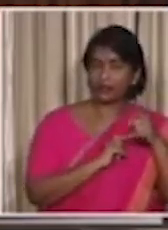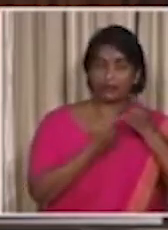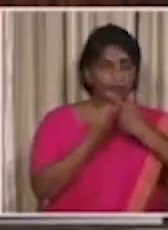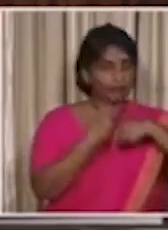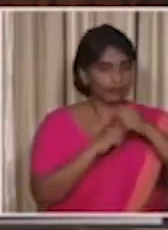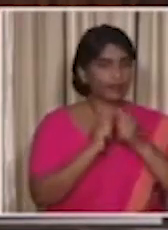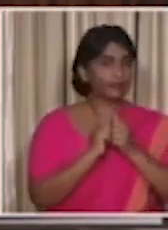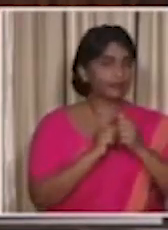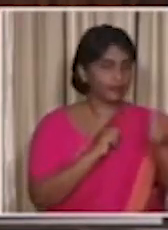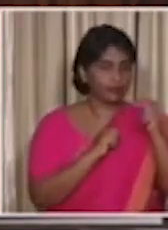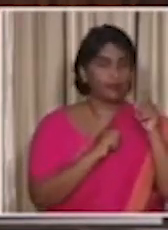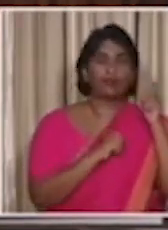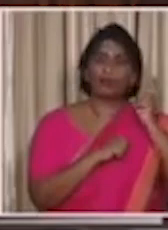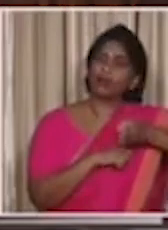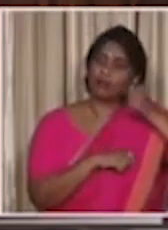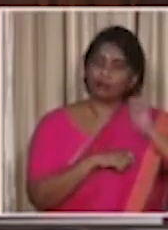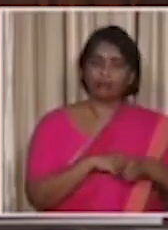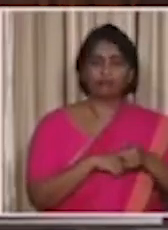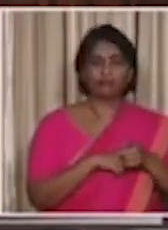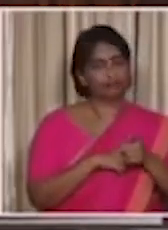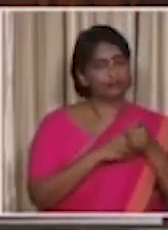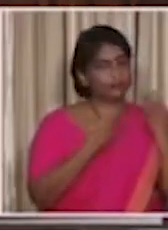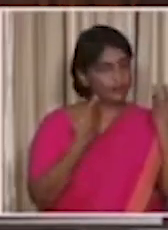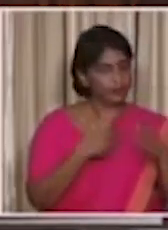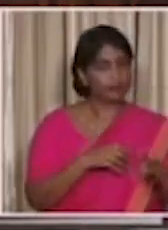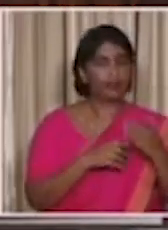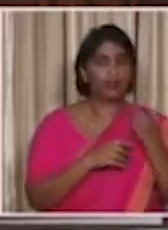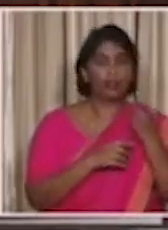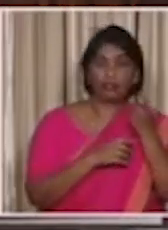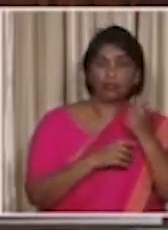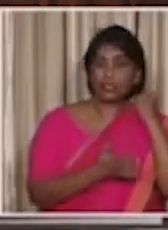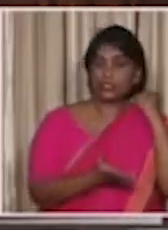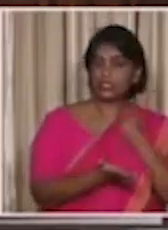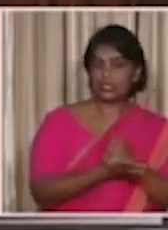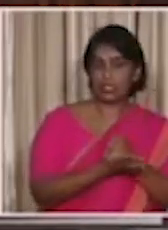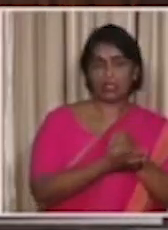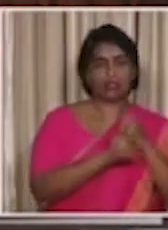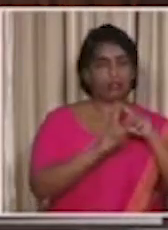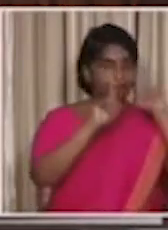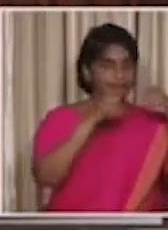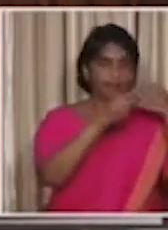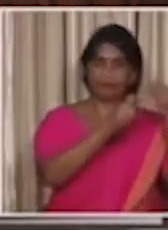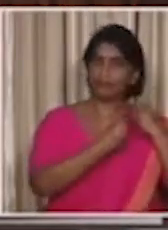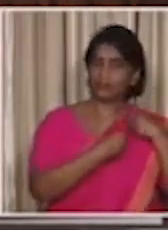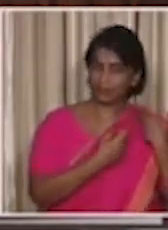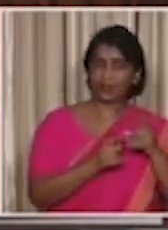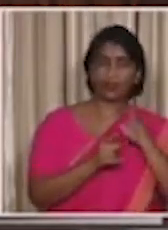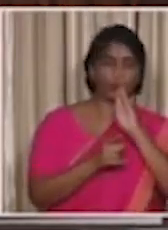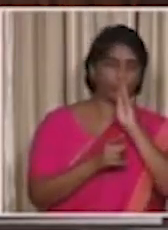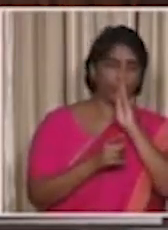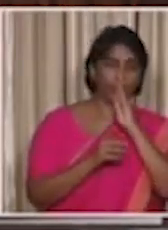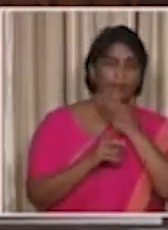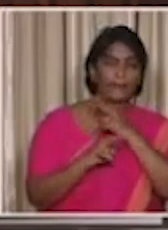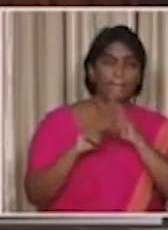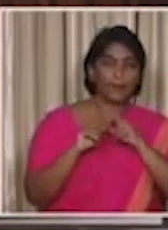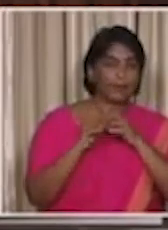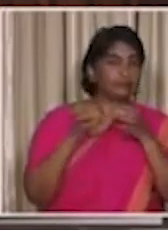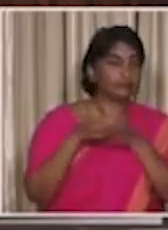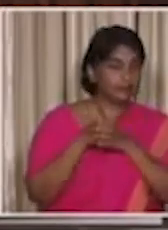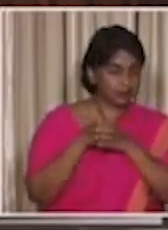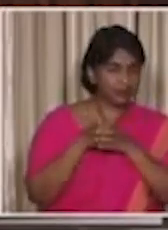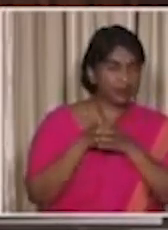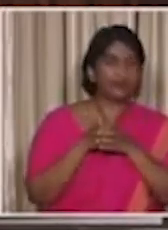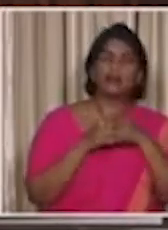ප්‍රතිව්‍යගත කිරීමට එකඟත්වය පළ කර මූල්‍ය සහතිකය ලබා දී තිබෙනවා. එක පැත්තකින් පැරිස් සමාජයත්